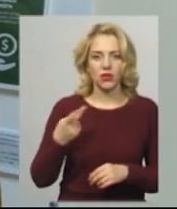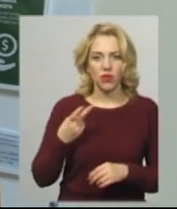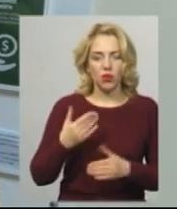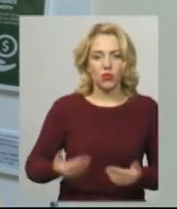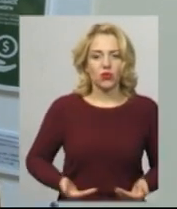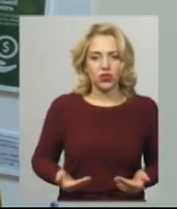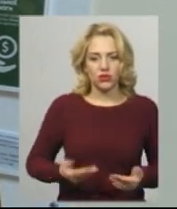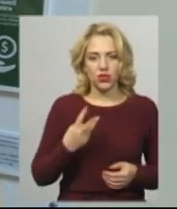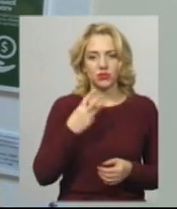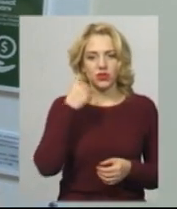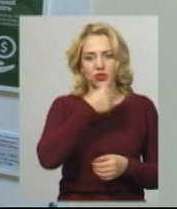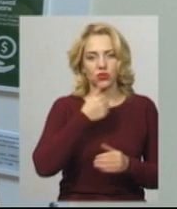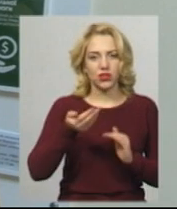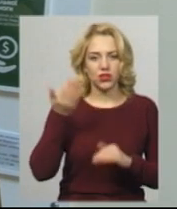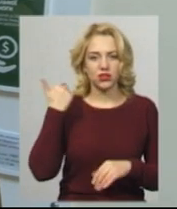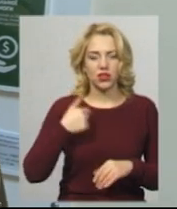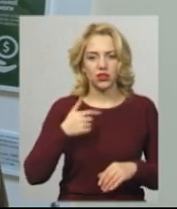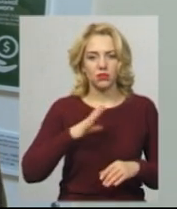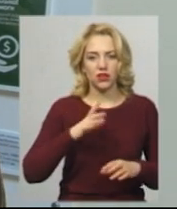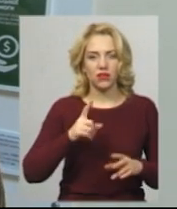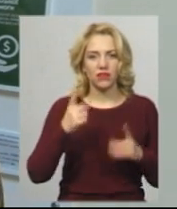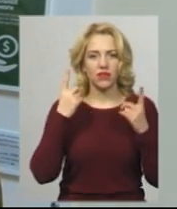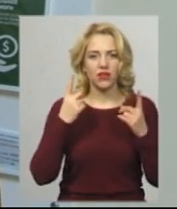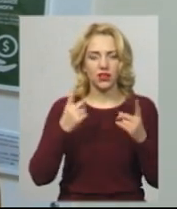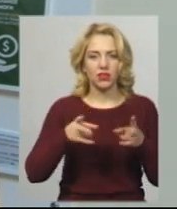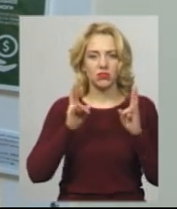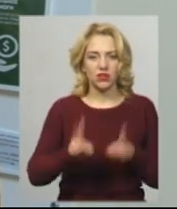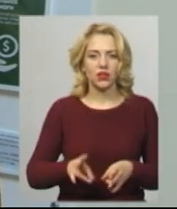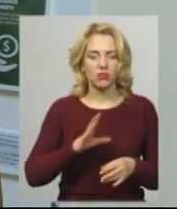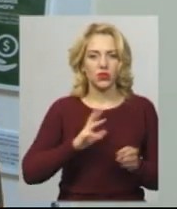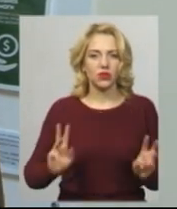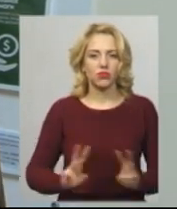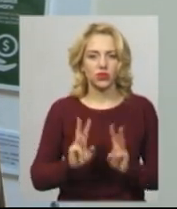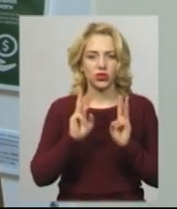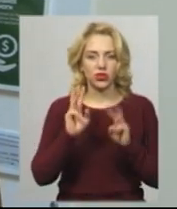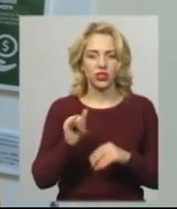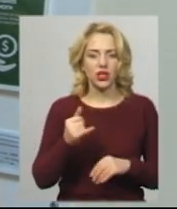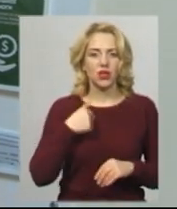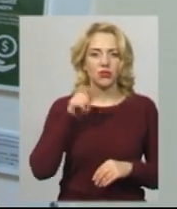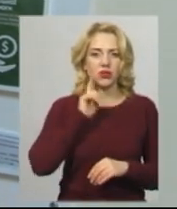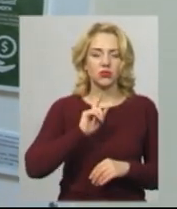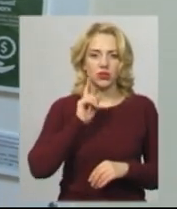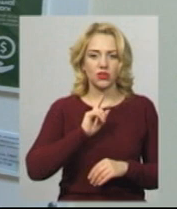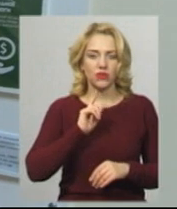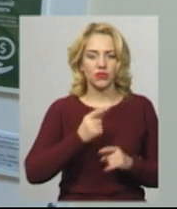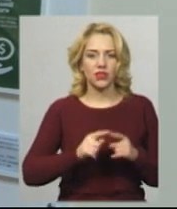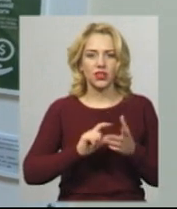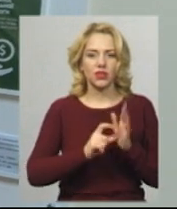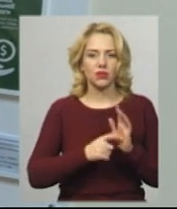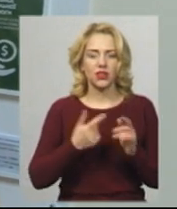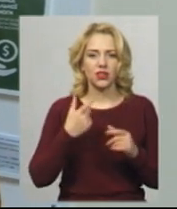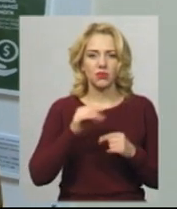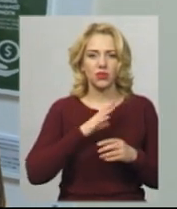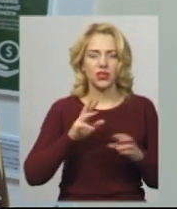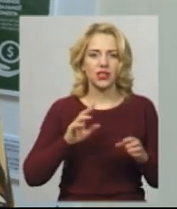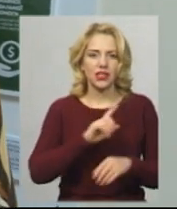нас 3 роки назад случилася велика біда, гуртожитку пожежа була. І ми тимчасово в тих кімнатах, де в нас сильна була